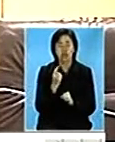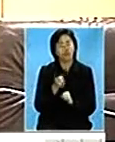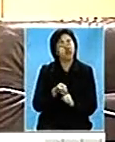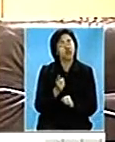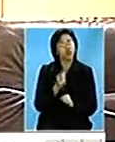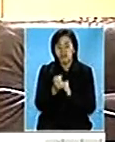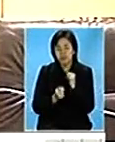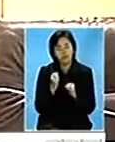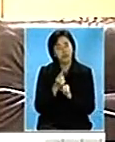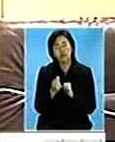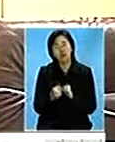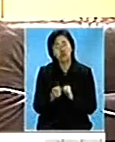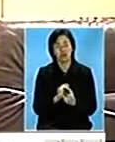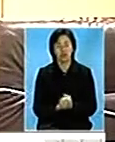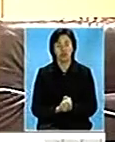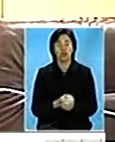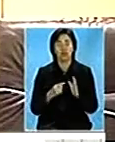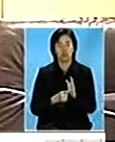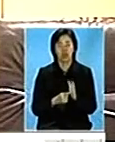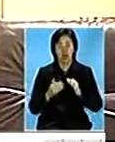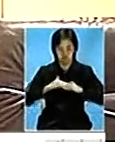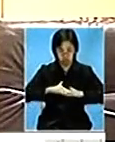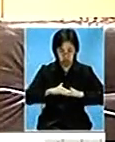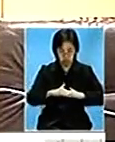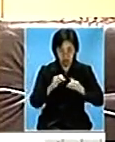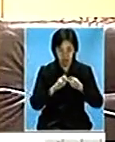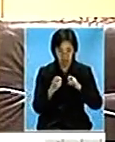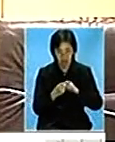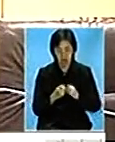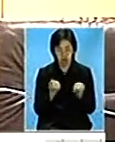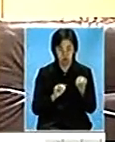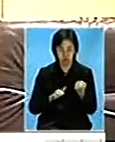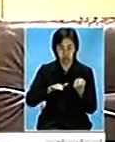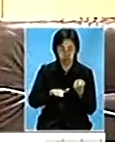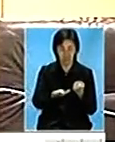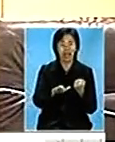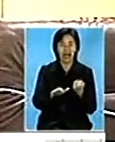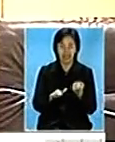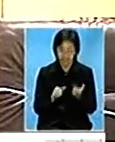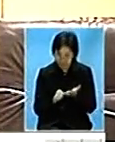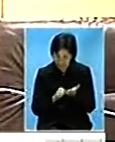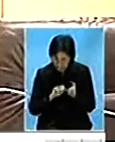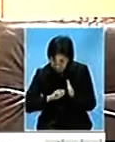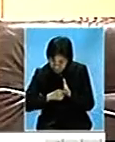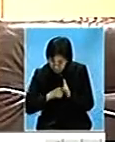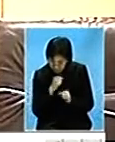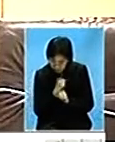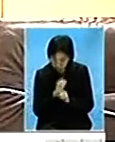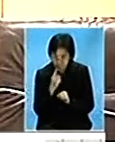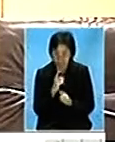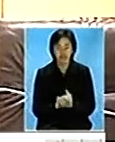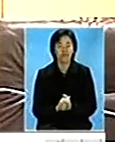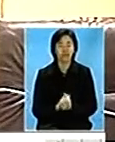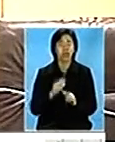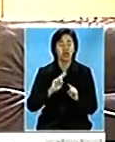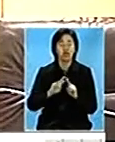ำเช่นซ่อมหลุมบ่อที่ชำรุดเสียหายเล็กๆน้อยๆ 2. ซ่อมบำรุง